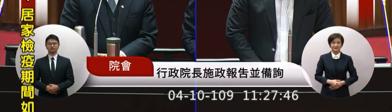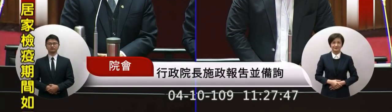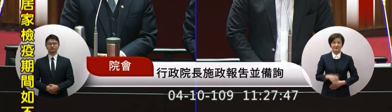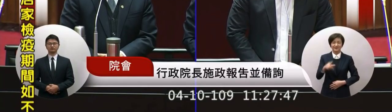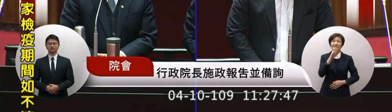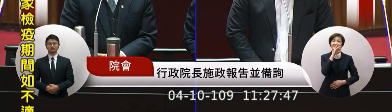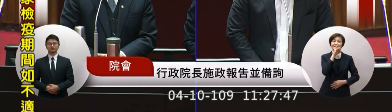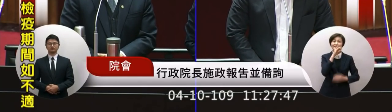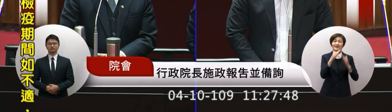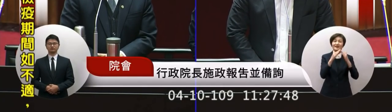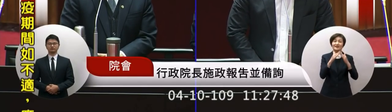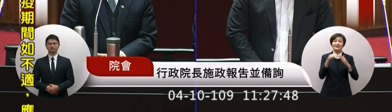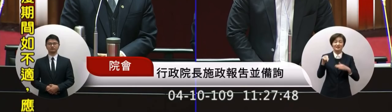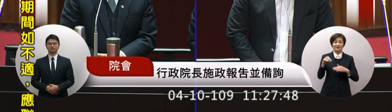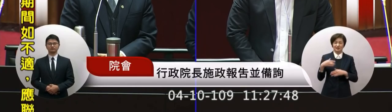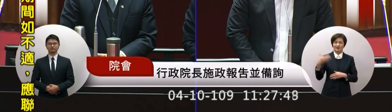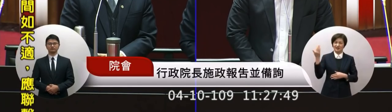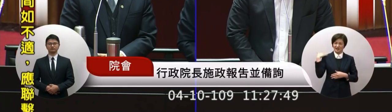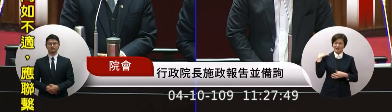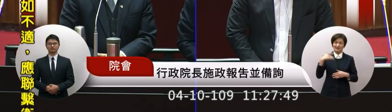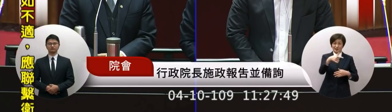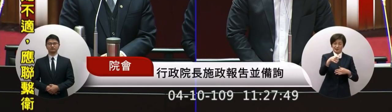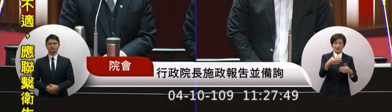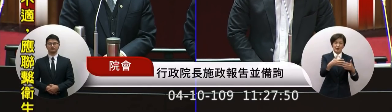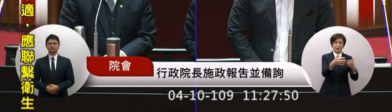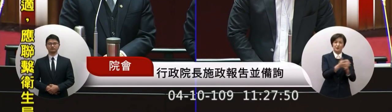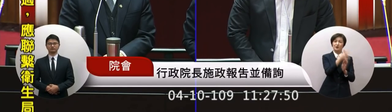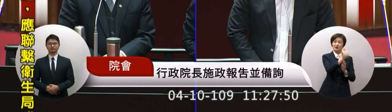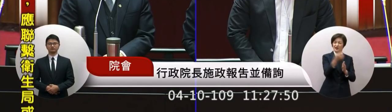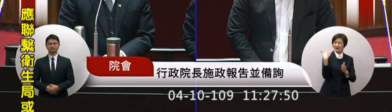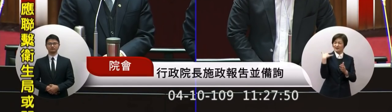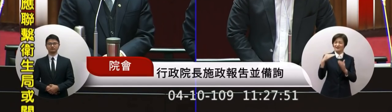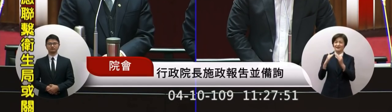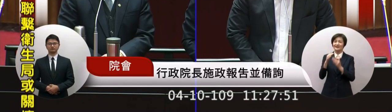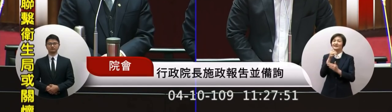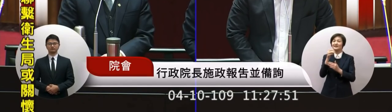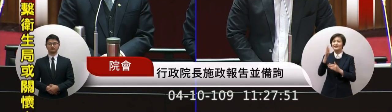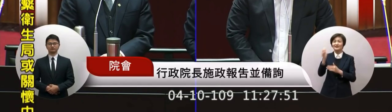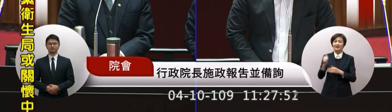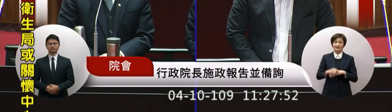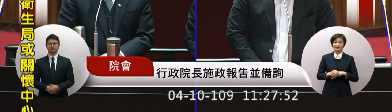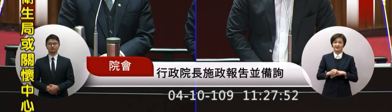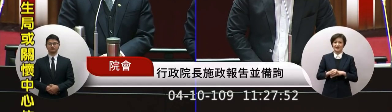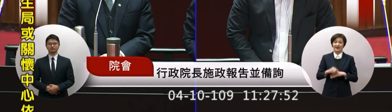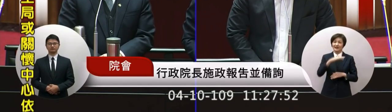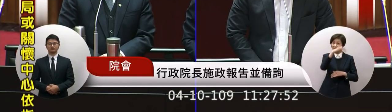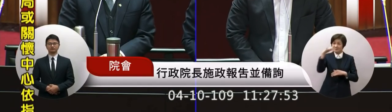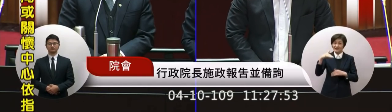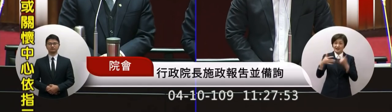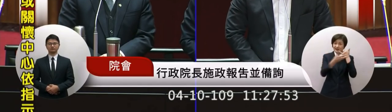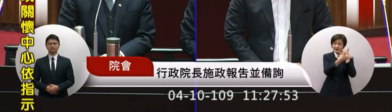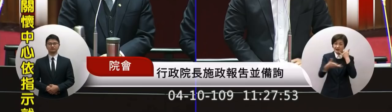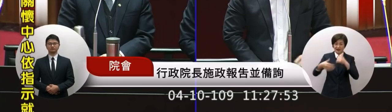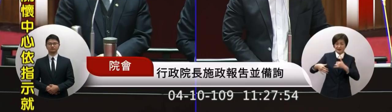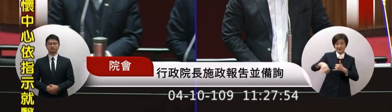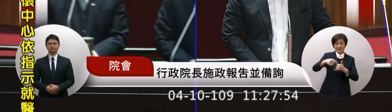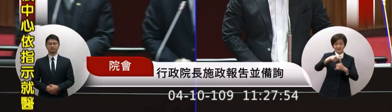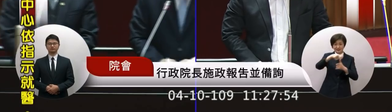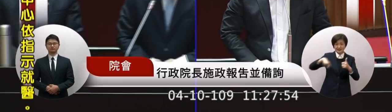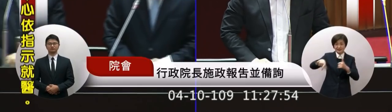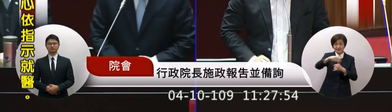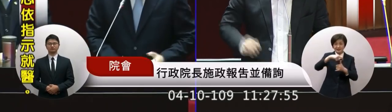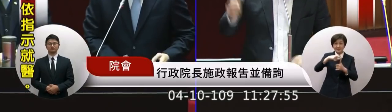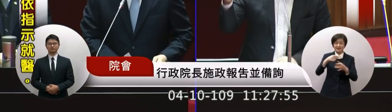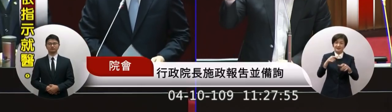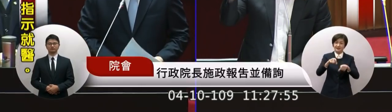在台中这个过去部长做市长的时阵，有提出一个山海宽线的铁路计划。那想要请教一下吼，因为阮即